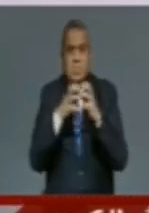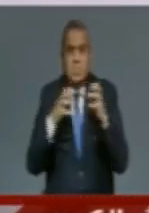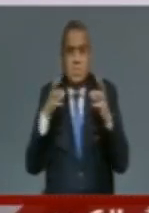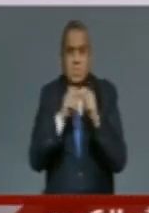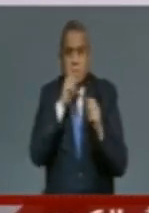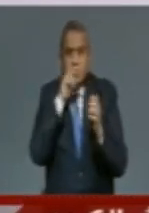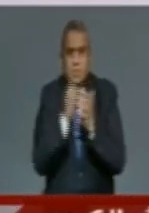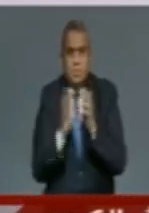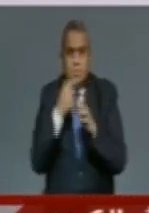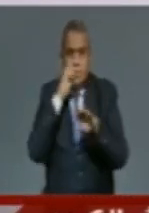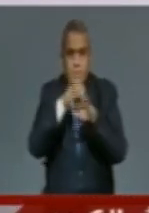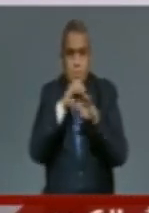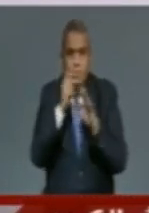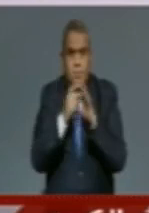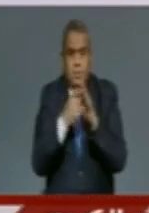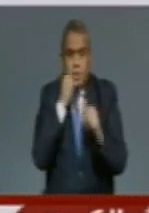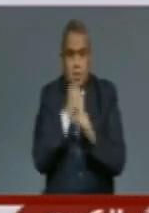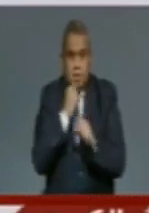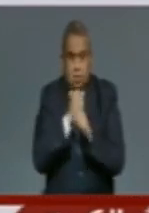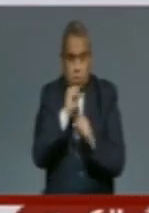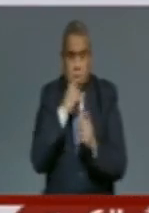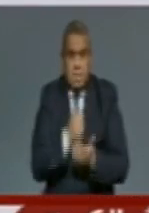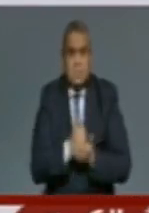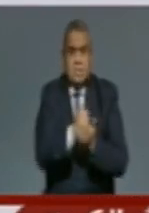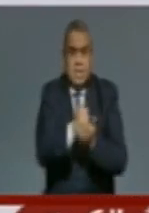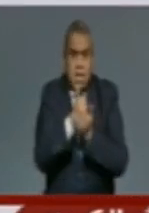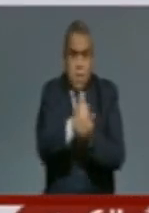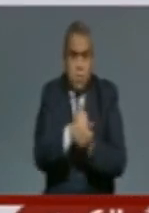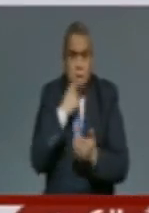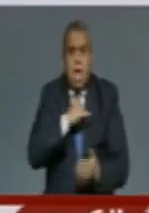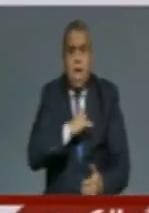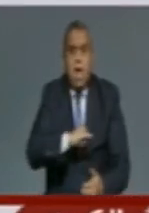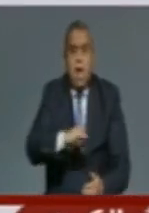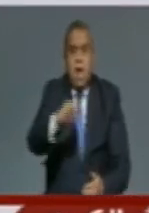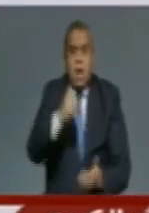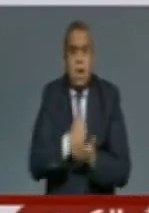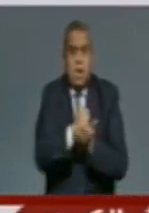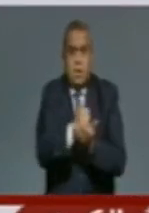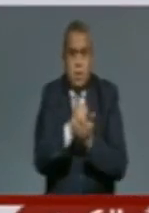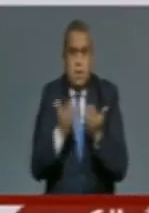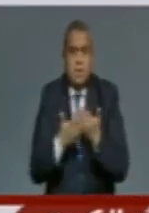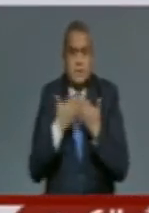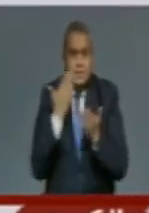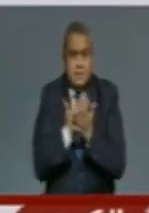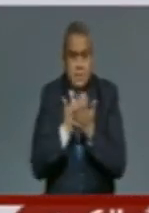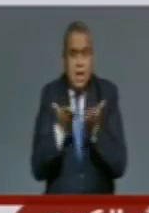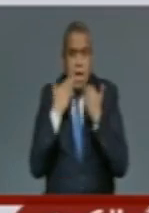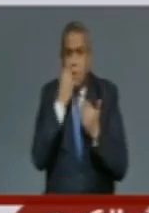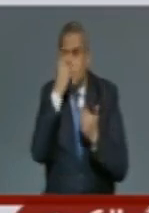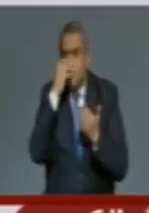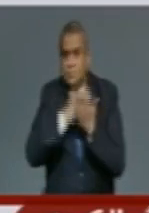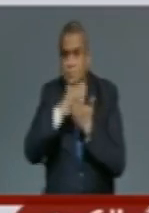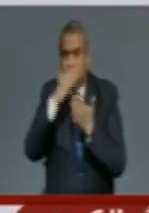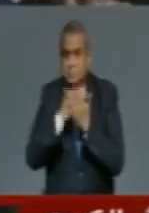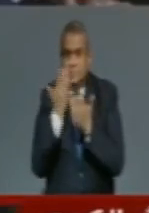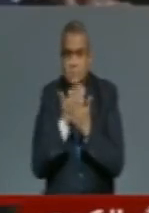يفوتني أن أشدد على أن تمويل التنمية المستدامة أمر جوهري في مواجهة تغير المناخ، والذي يمثل خطرا وجوديا،